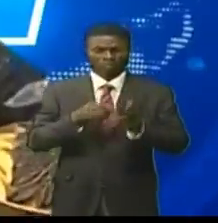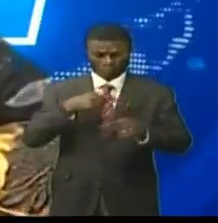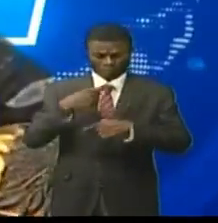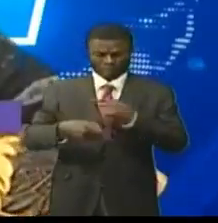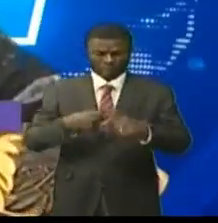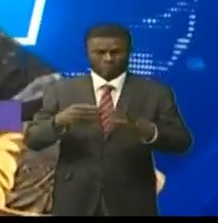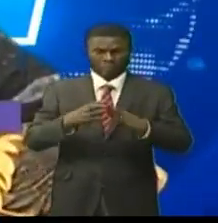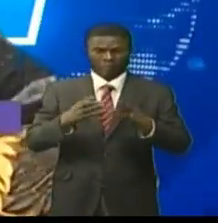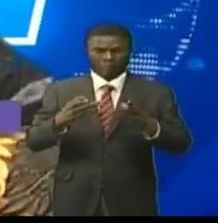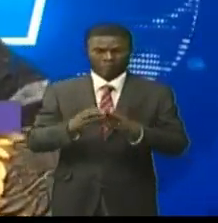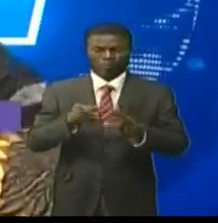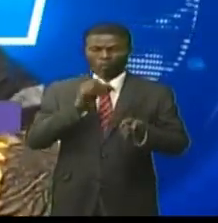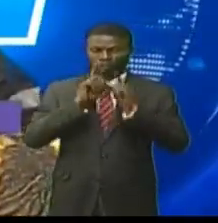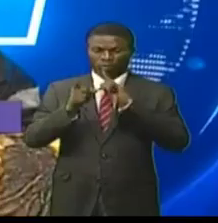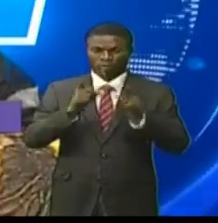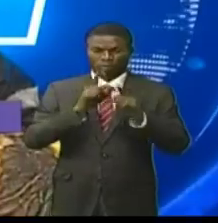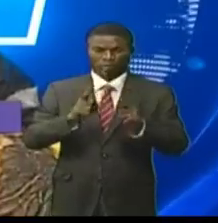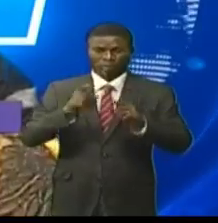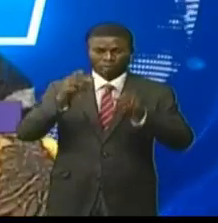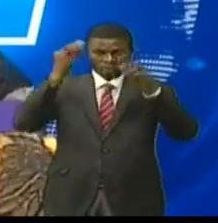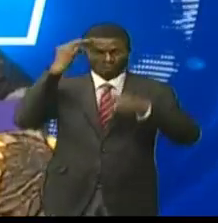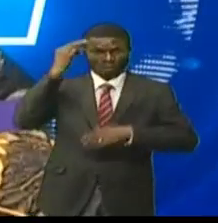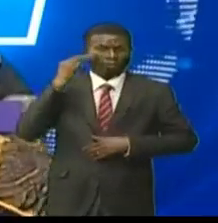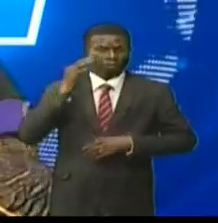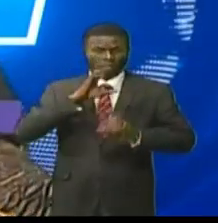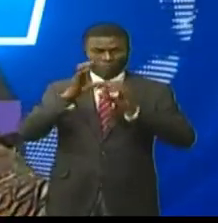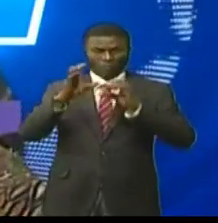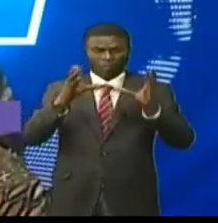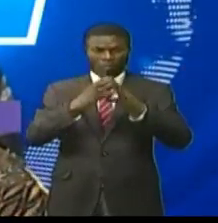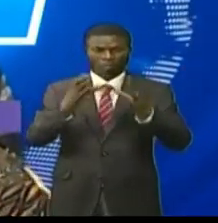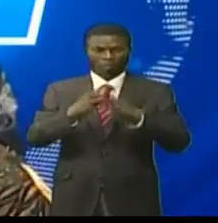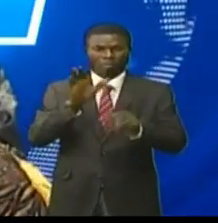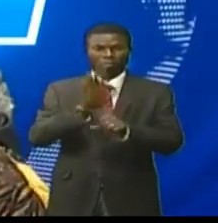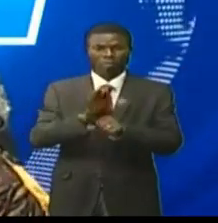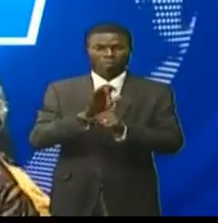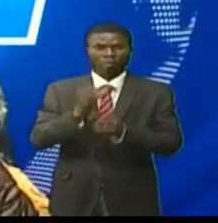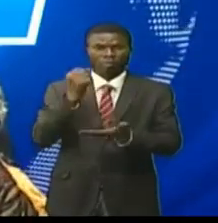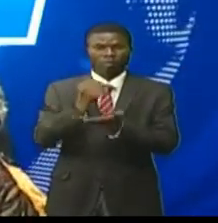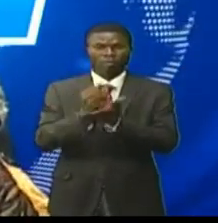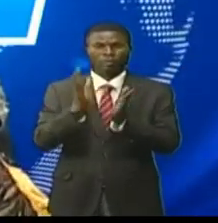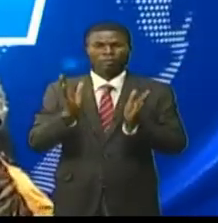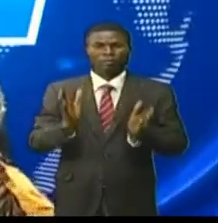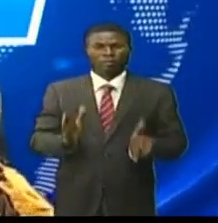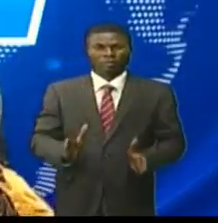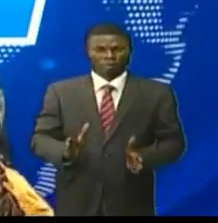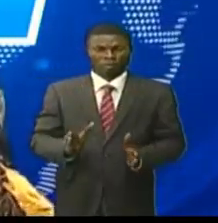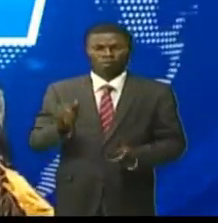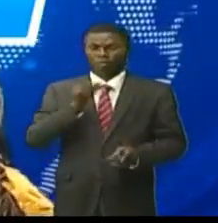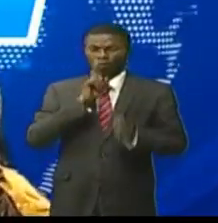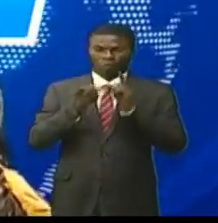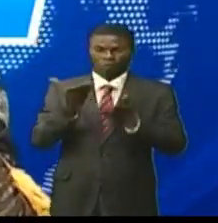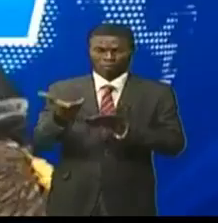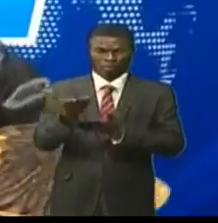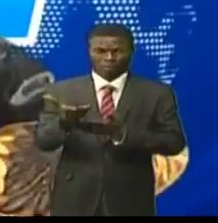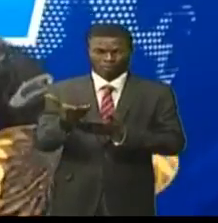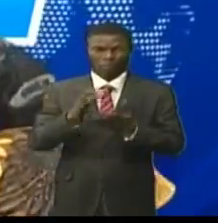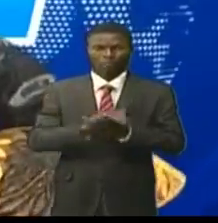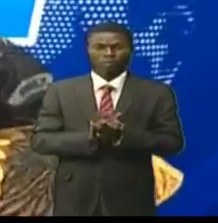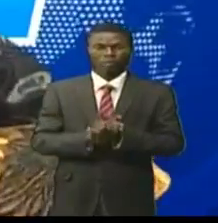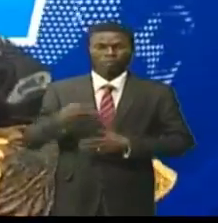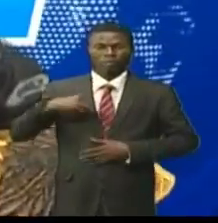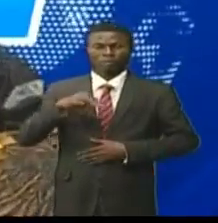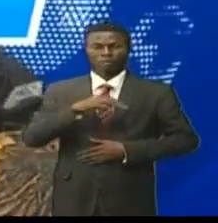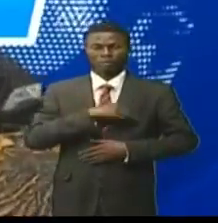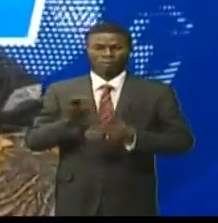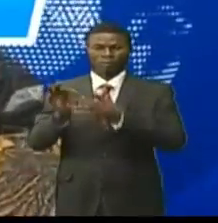par l'entretien qu'a eu le ministre de la Communication et Médias, Patrick Muyaya Katembwe, avec les ambassadeurs membres